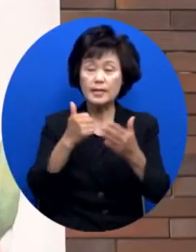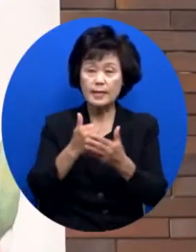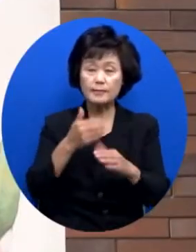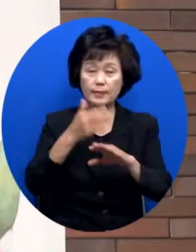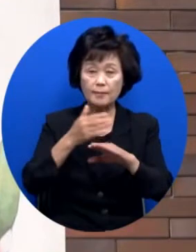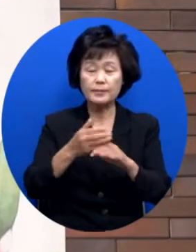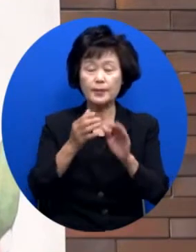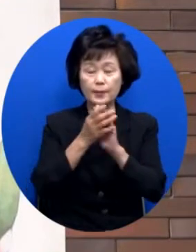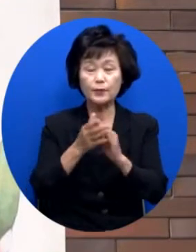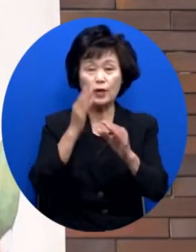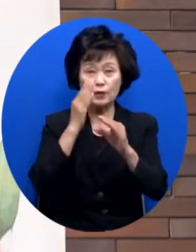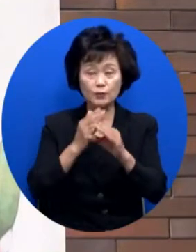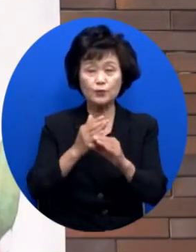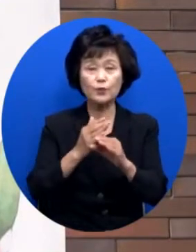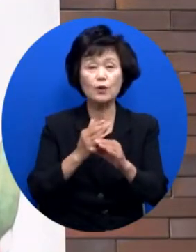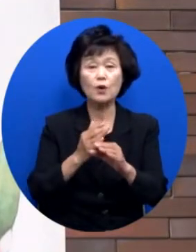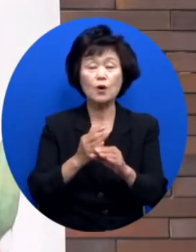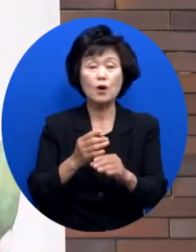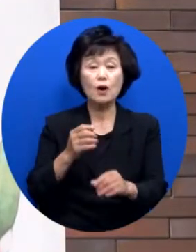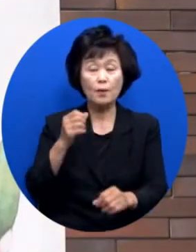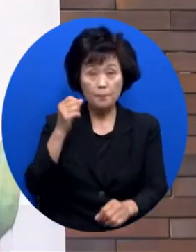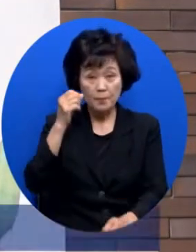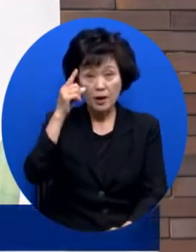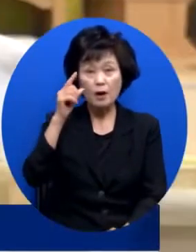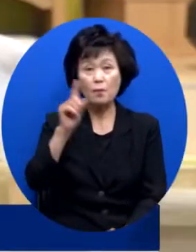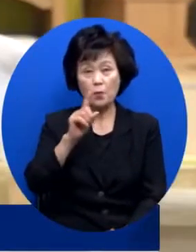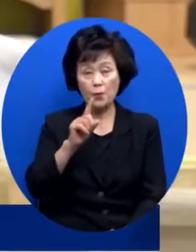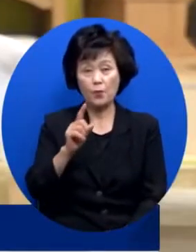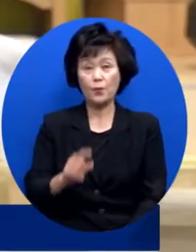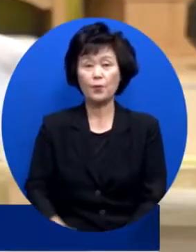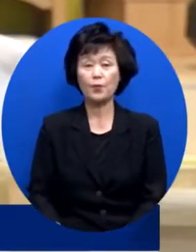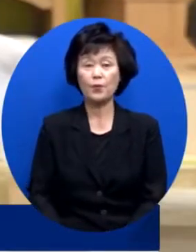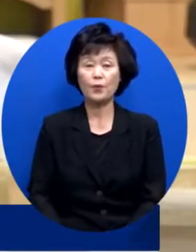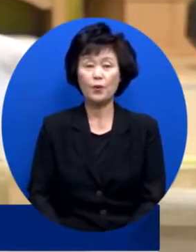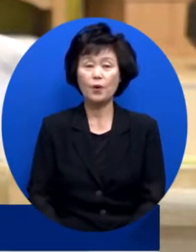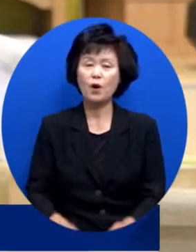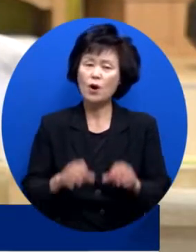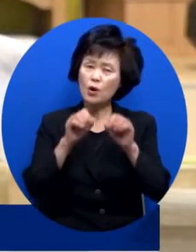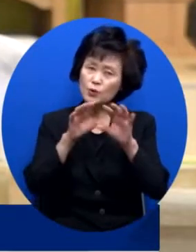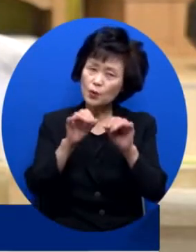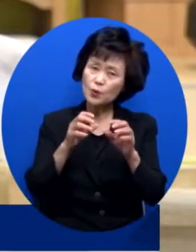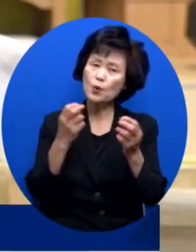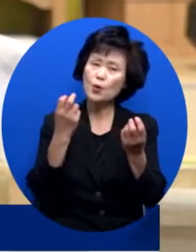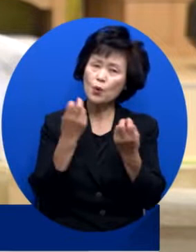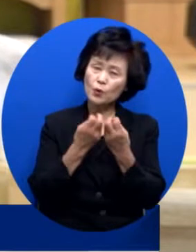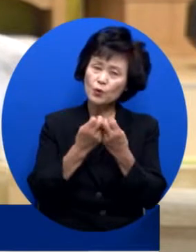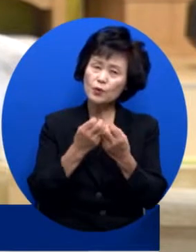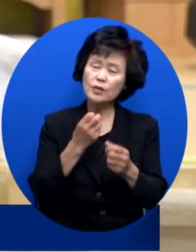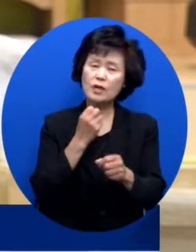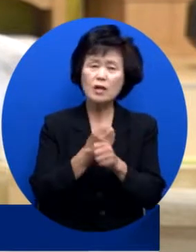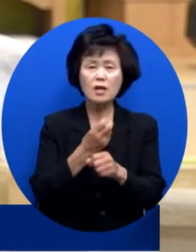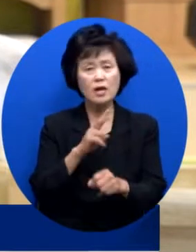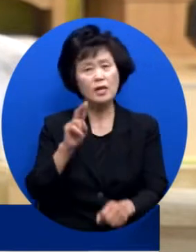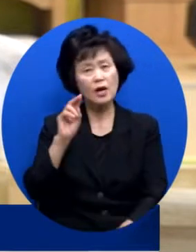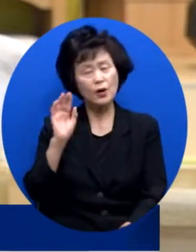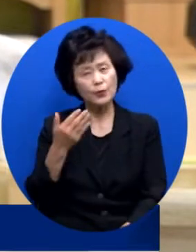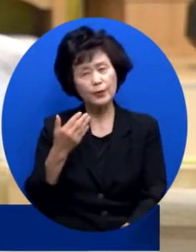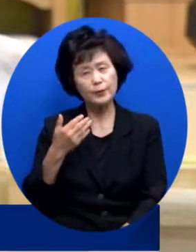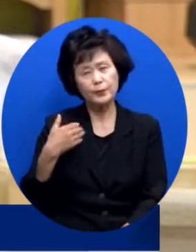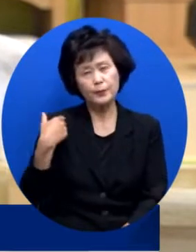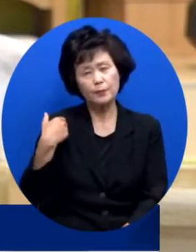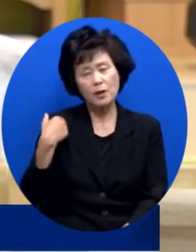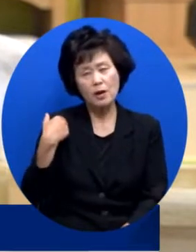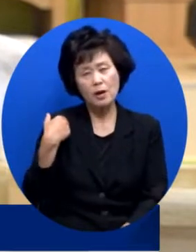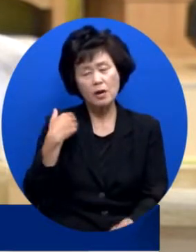하나님께 메시지를 받았습니다. 선교를 어떻게 할지 모를 때 하나님께